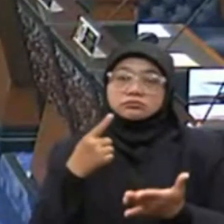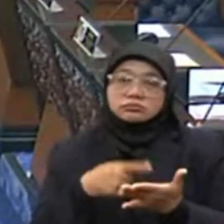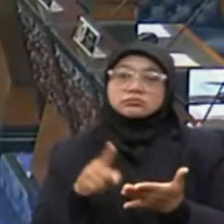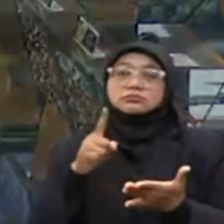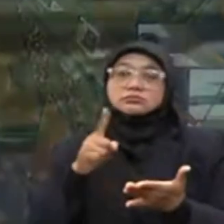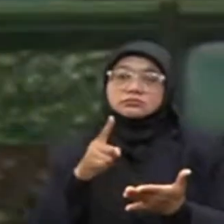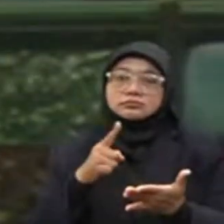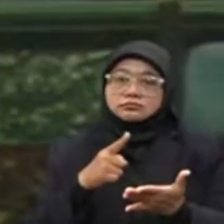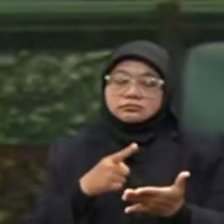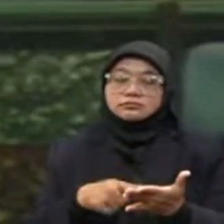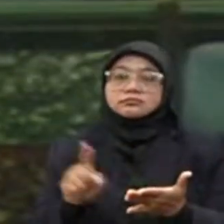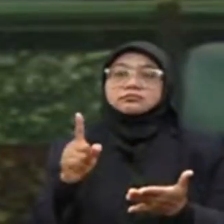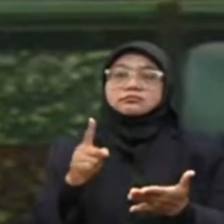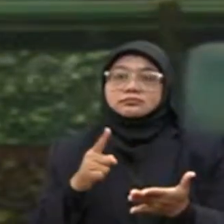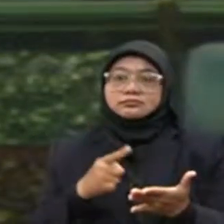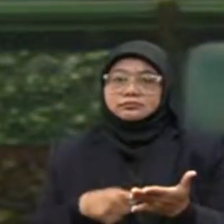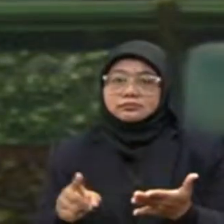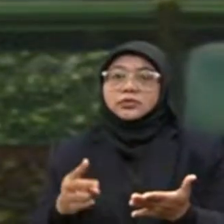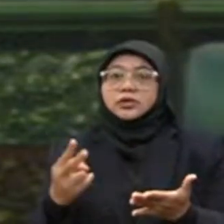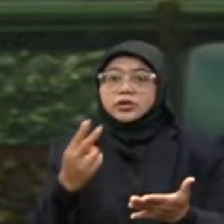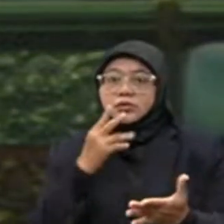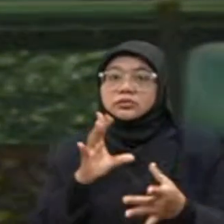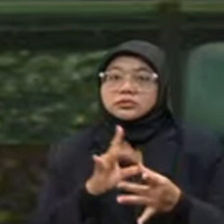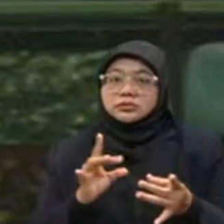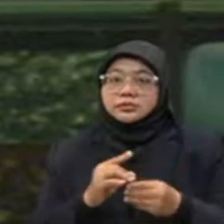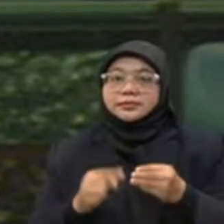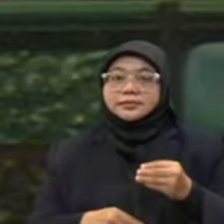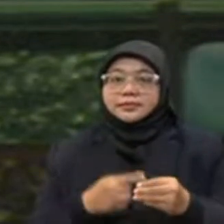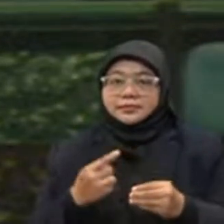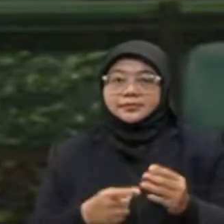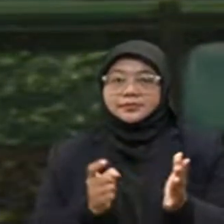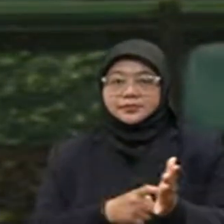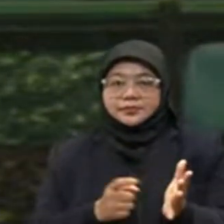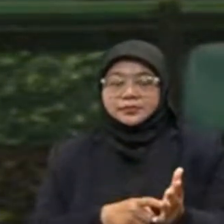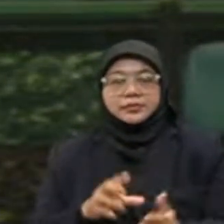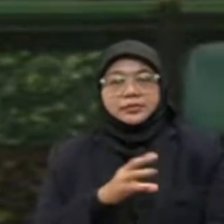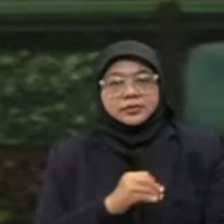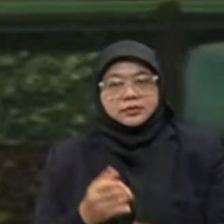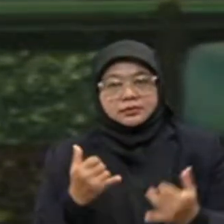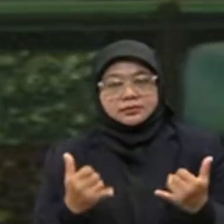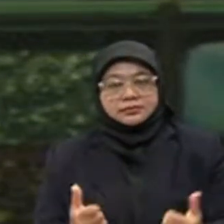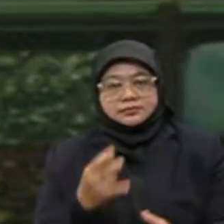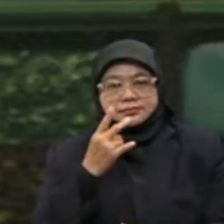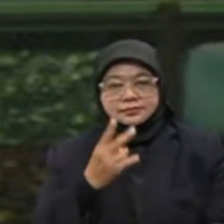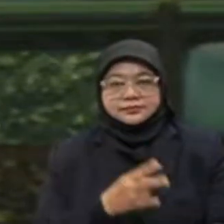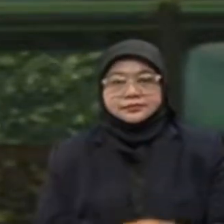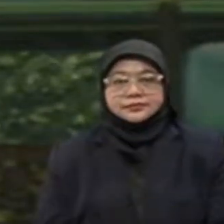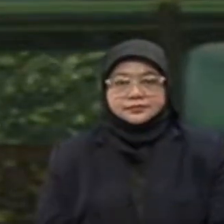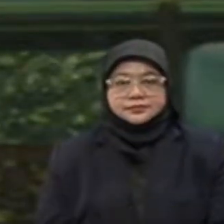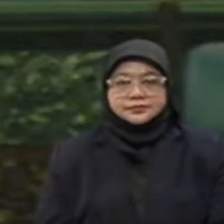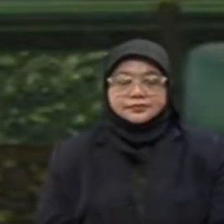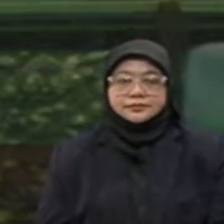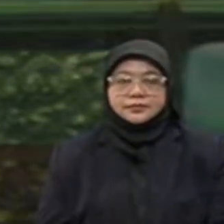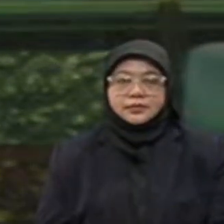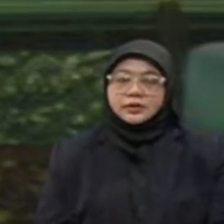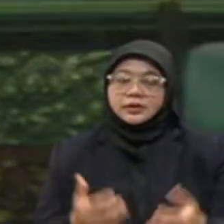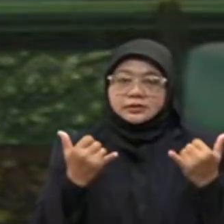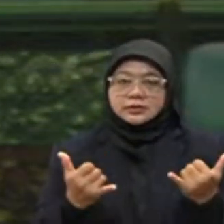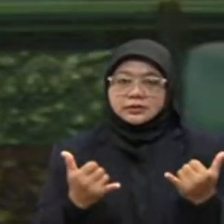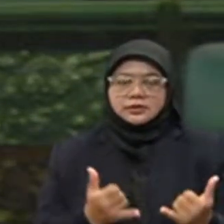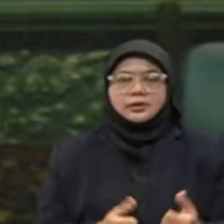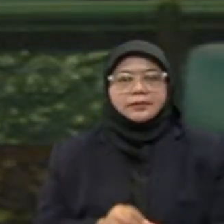yang soal utang negara kalau kita tengok dalam masa